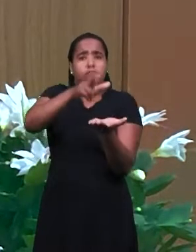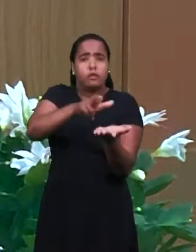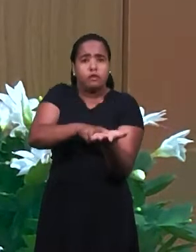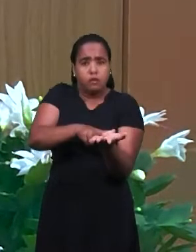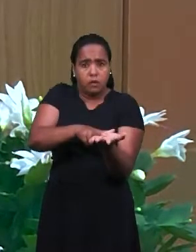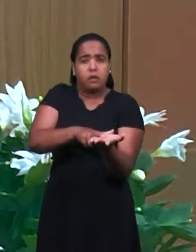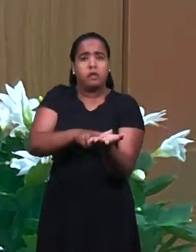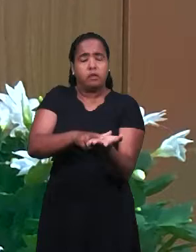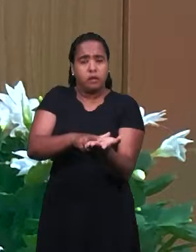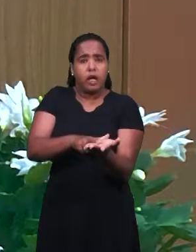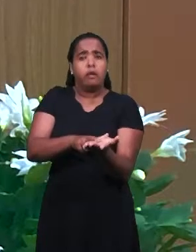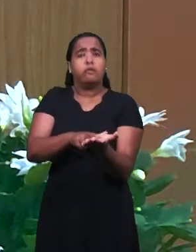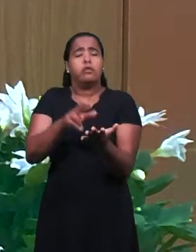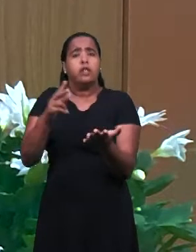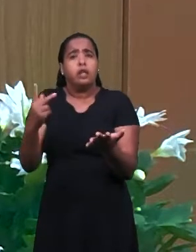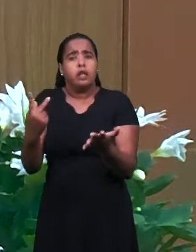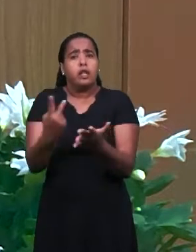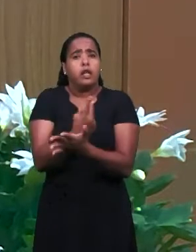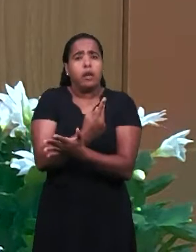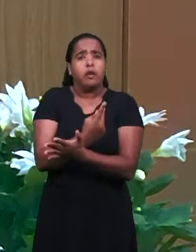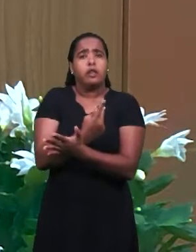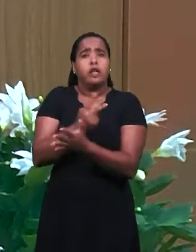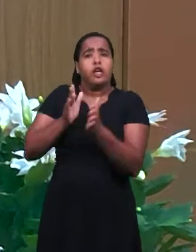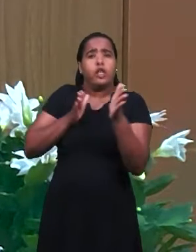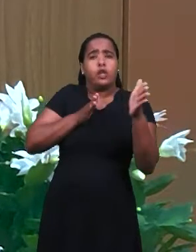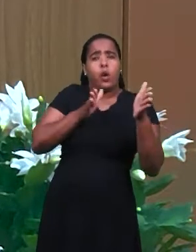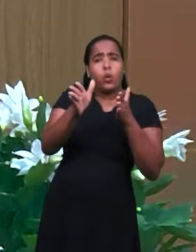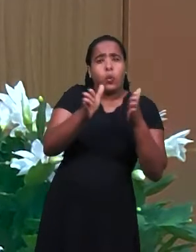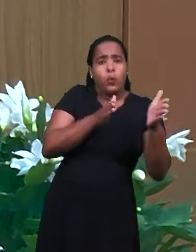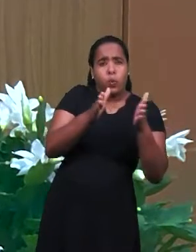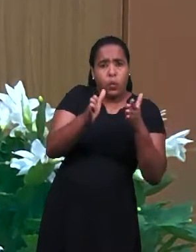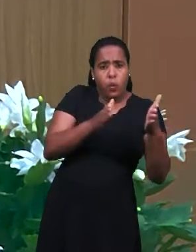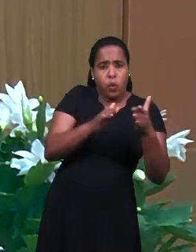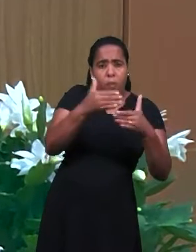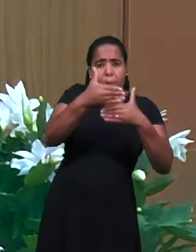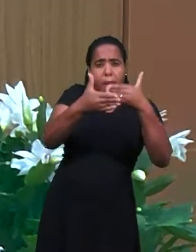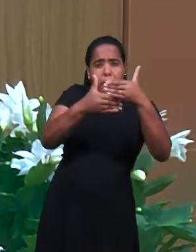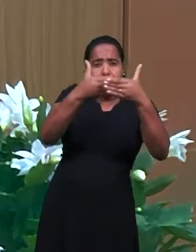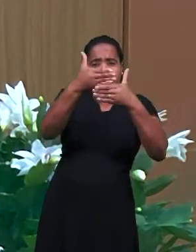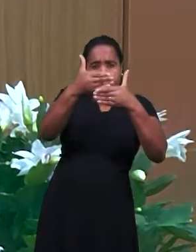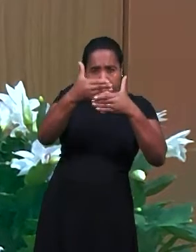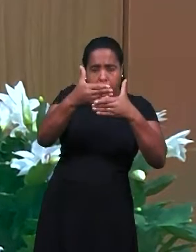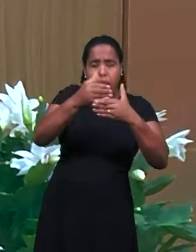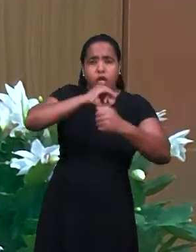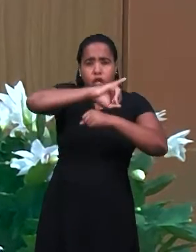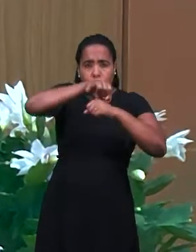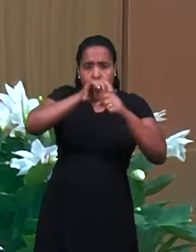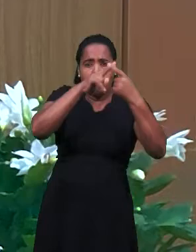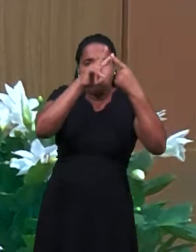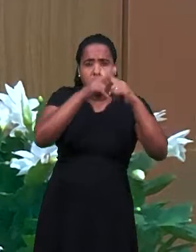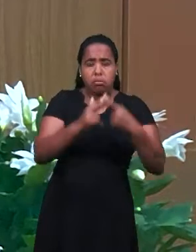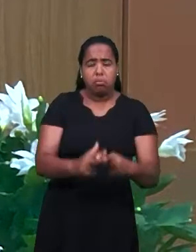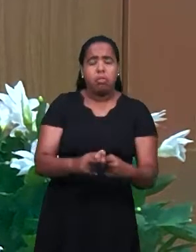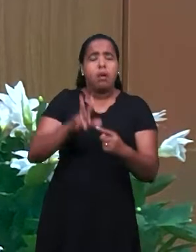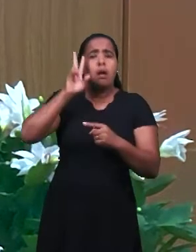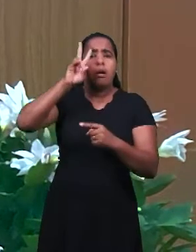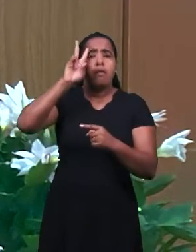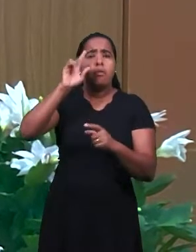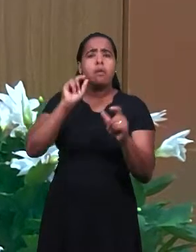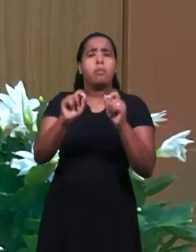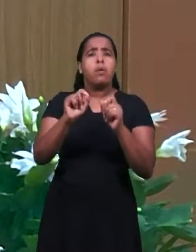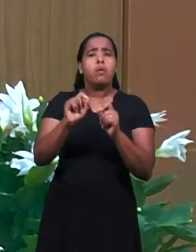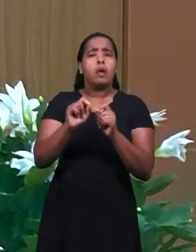внимательно факты, которые произошли при восстановлении стен Иерусалима, мы